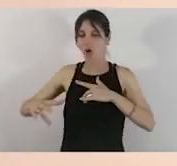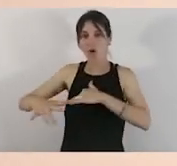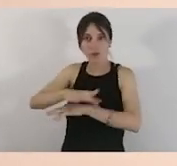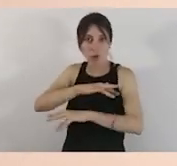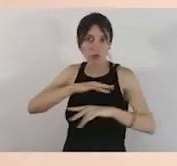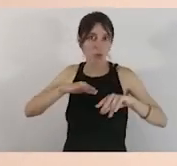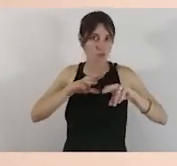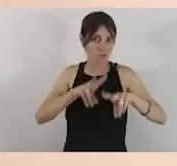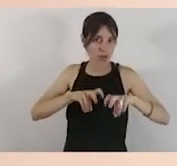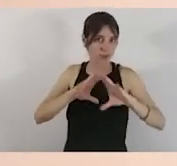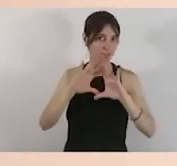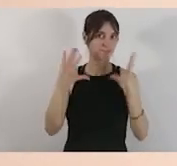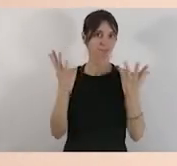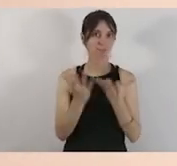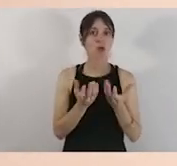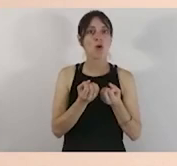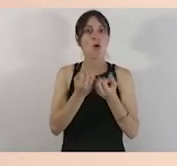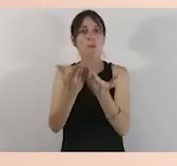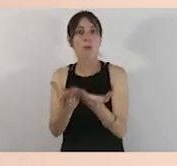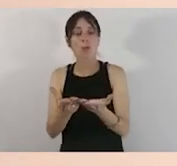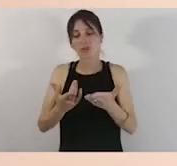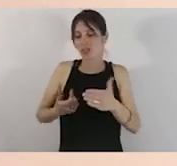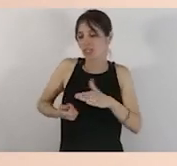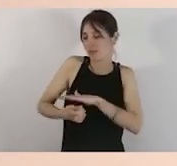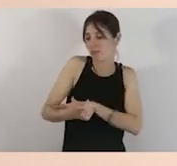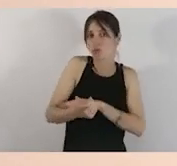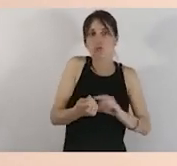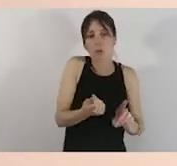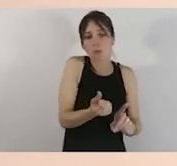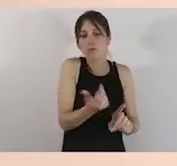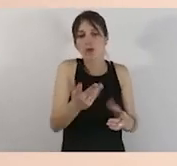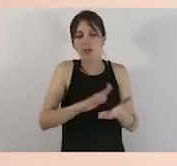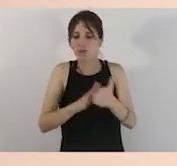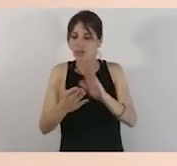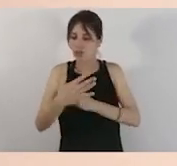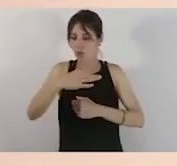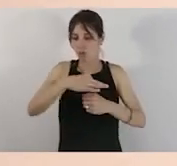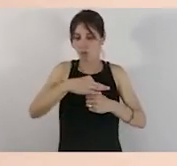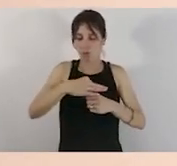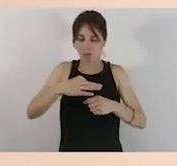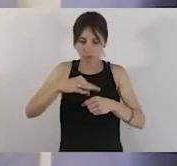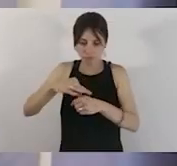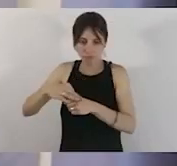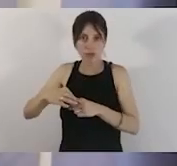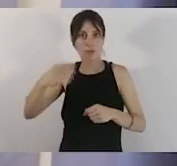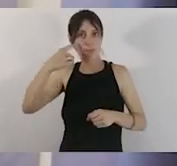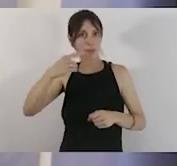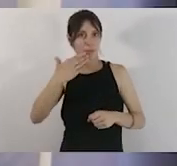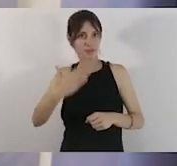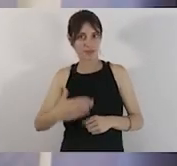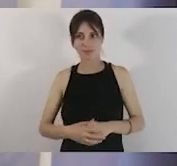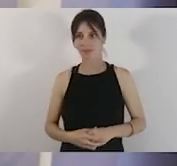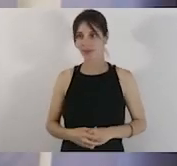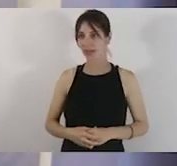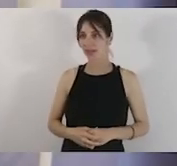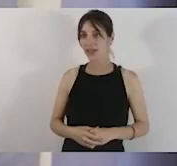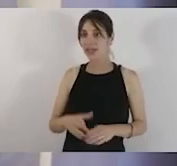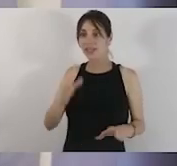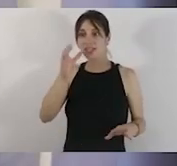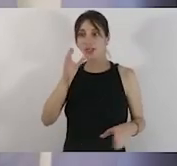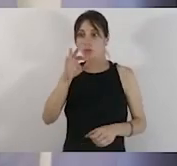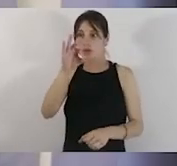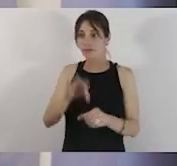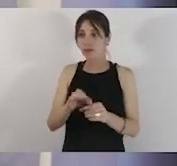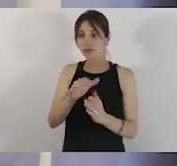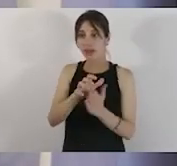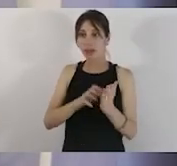voter cette attribution de subvention à ces différentes associations. Je vous remercie. Je prends les votes sur le